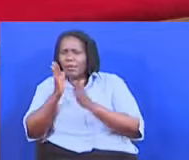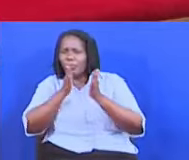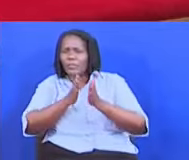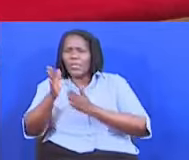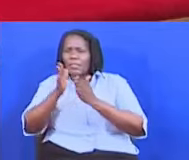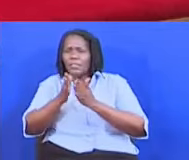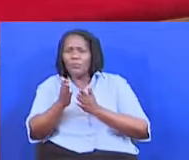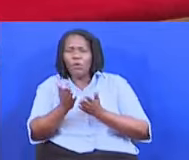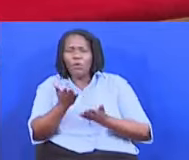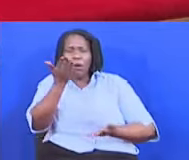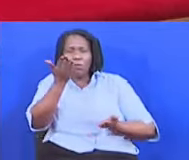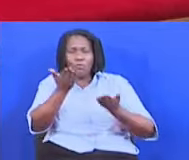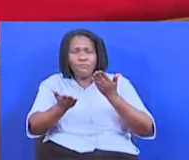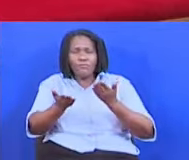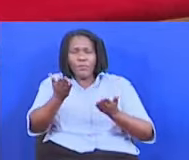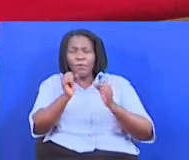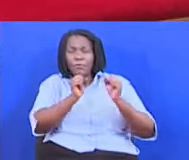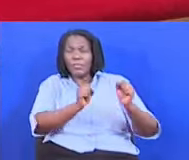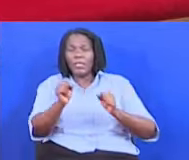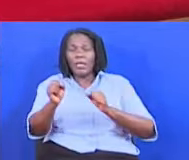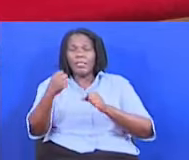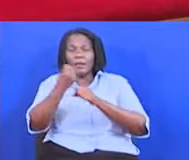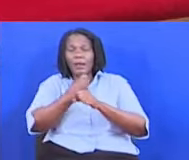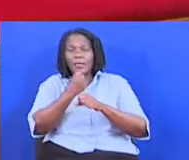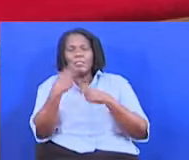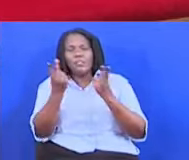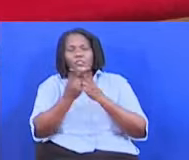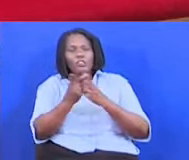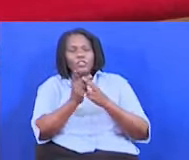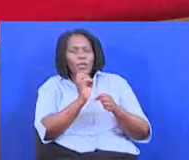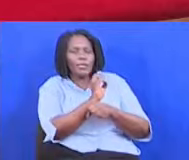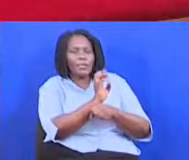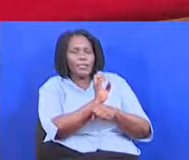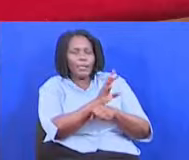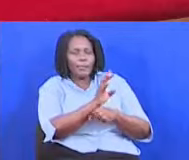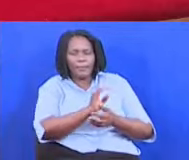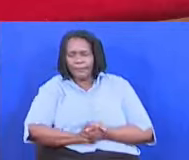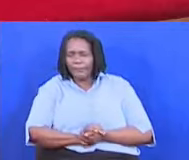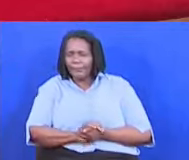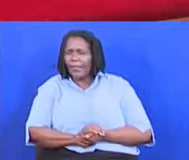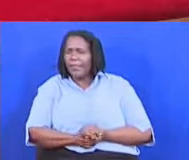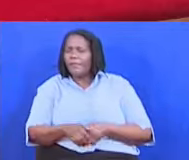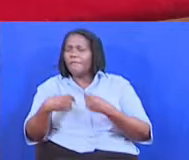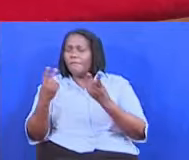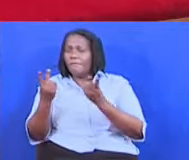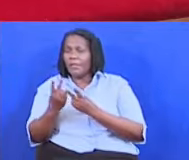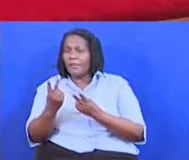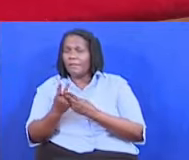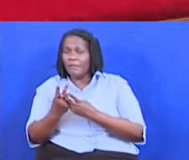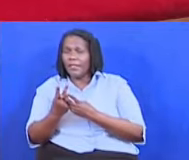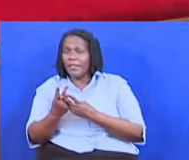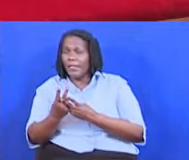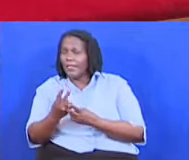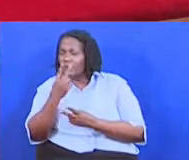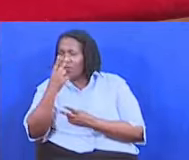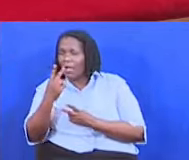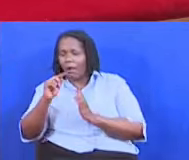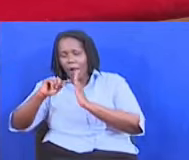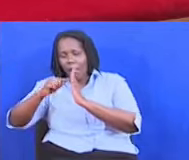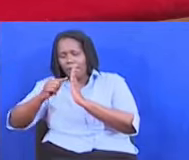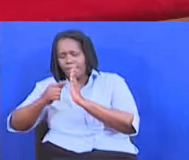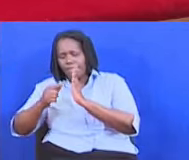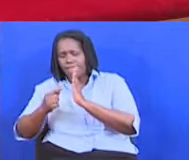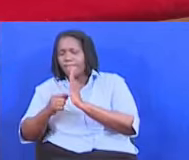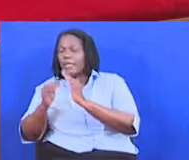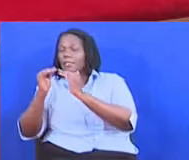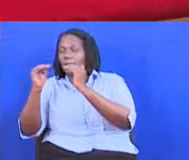kuzingatia viashiria vilivyo kwenye mkakati. Aidha, utaratibu wa upimaji wa ufanisi wa balozi zetu utatumia hadidu za rejea zinazofanana,